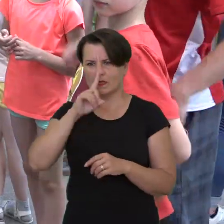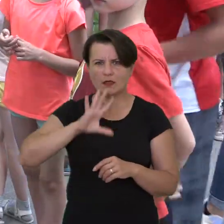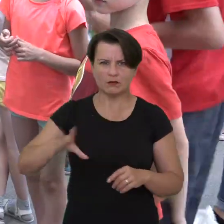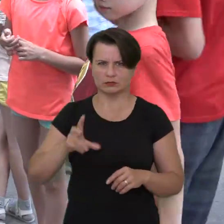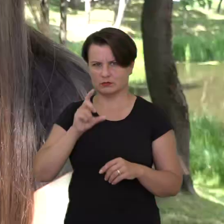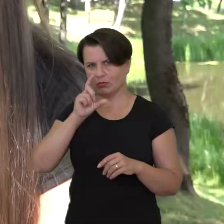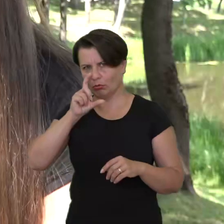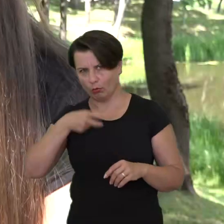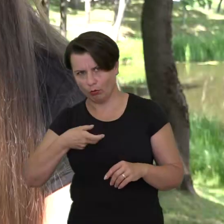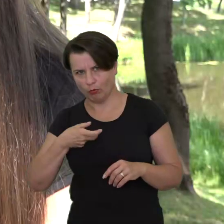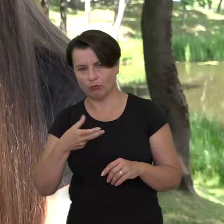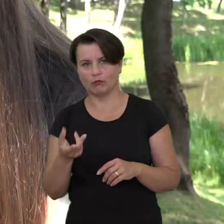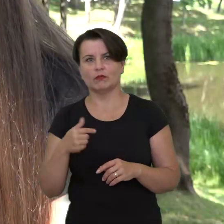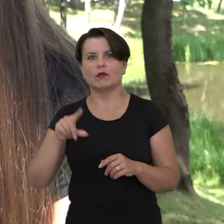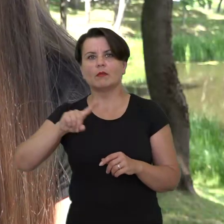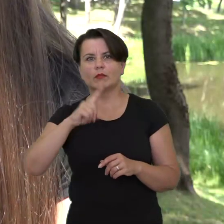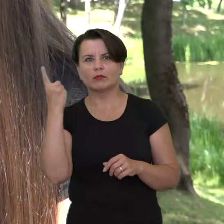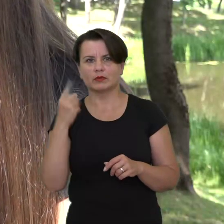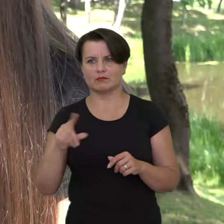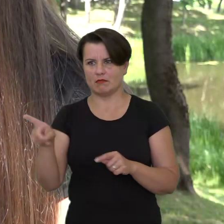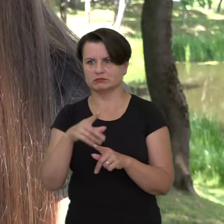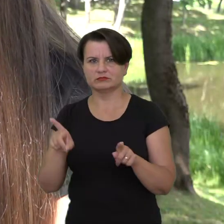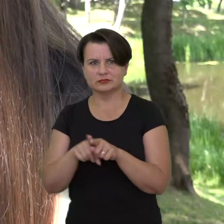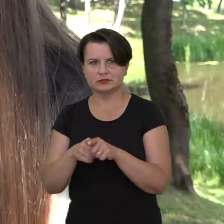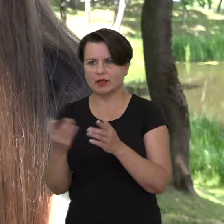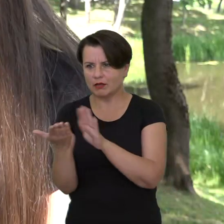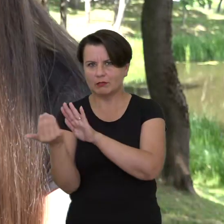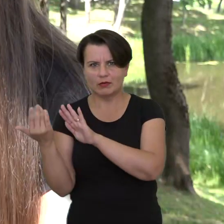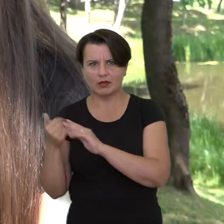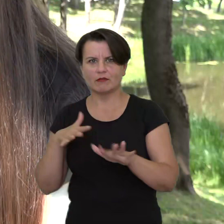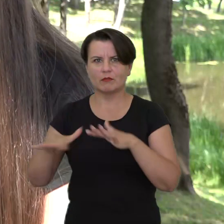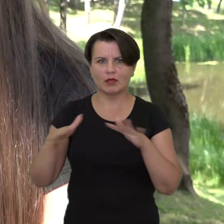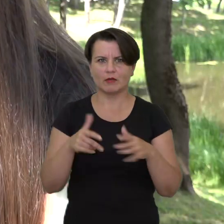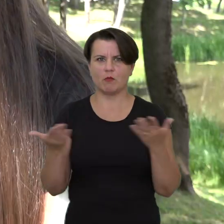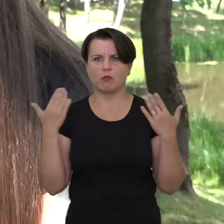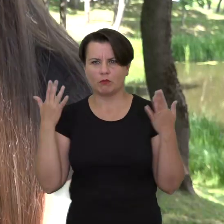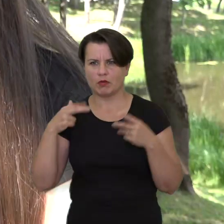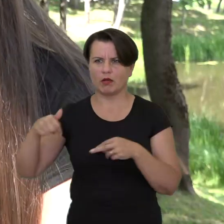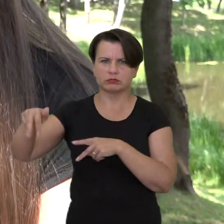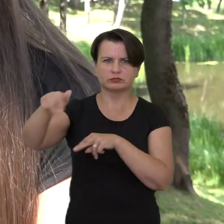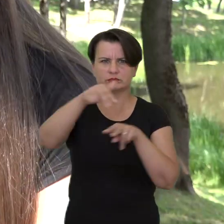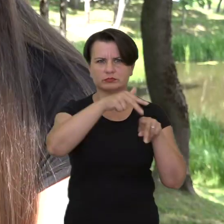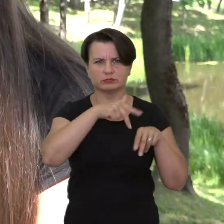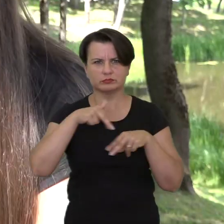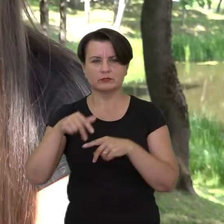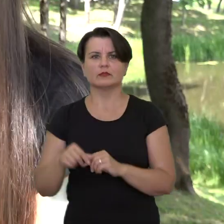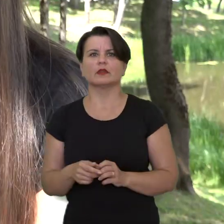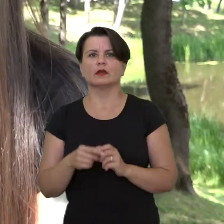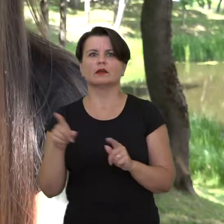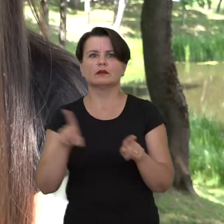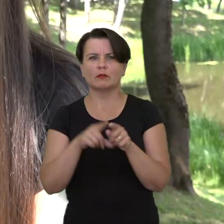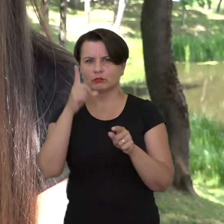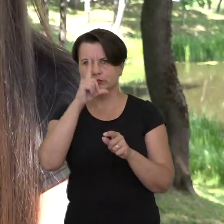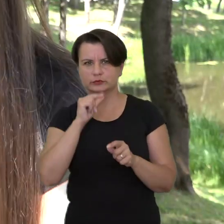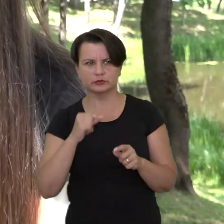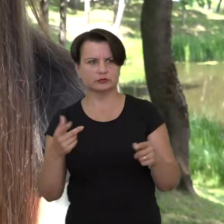vaikams nebūtų nuobodu, tai visų pirmiausia mes paskatinsim juos pajudėti, tai yra tiesiog prasivaikščioti po visą miesto parką, visų